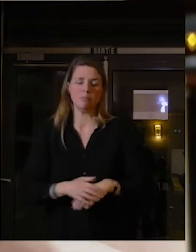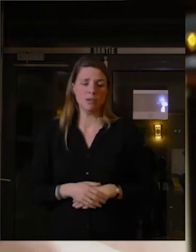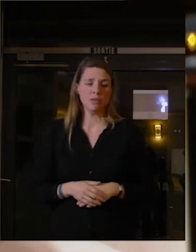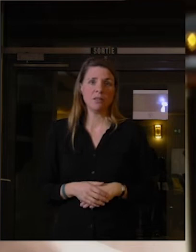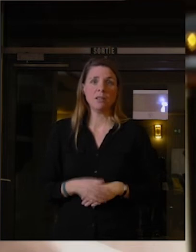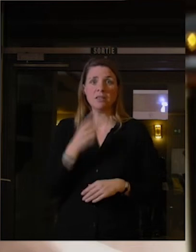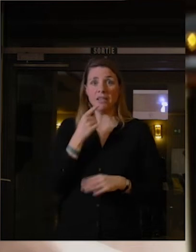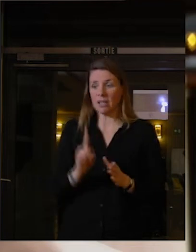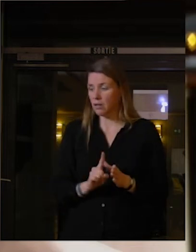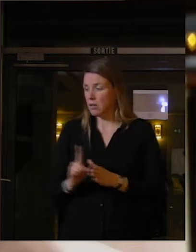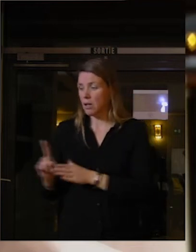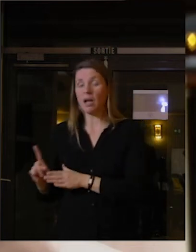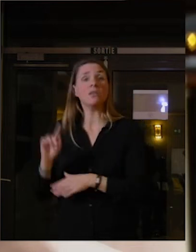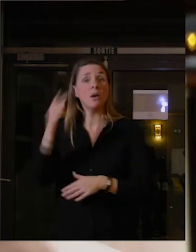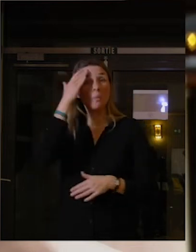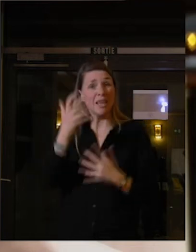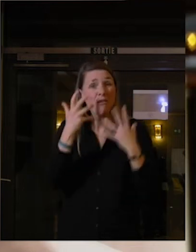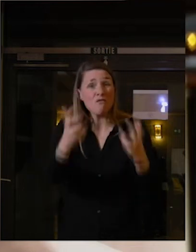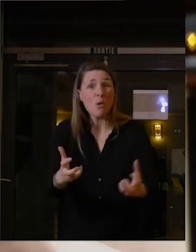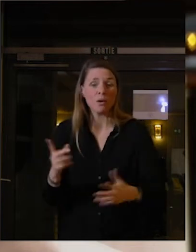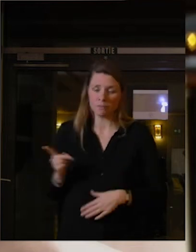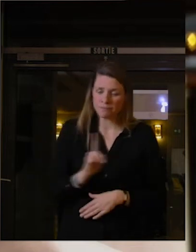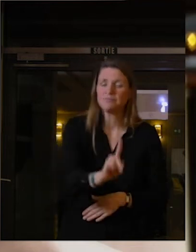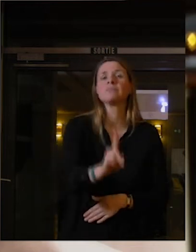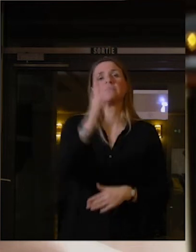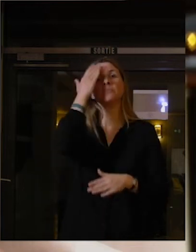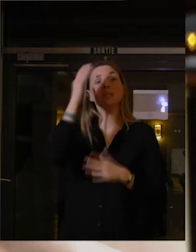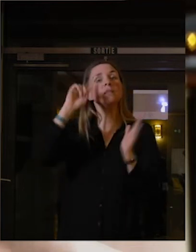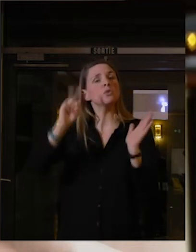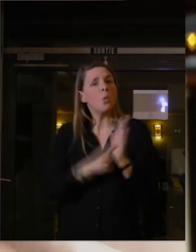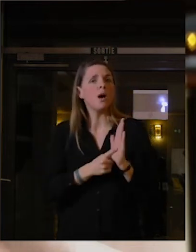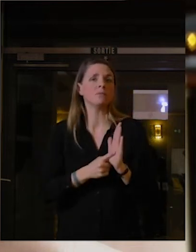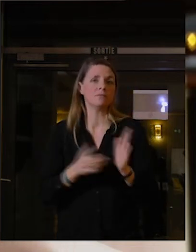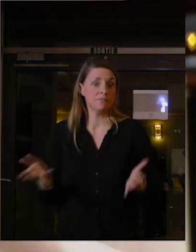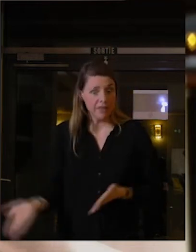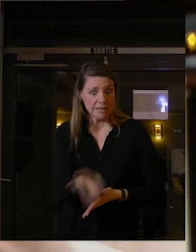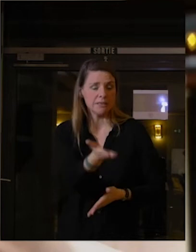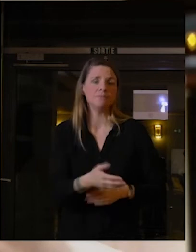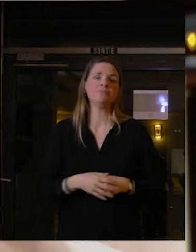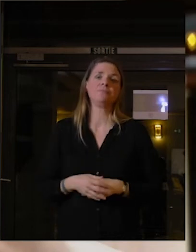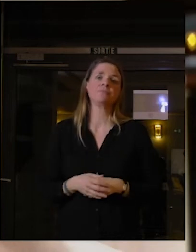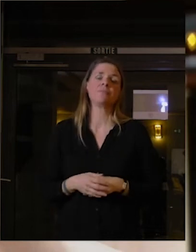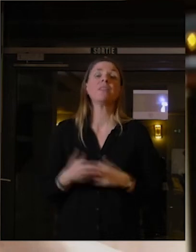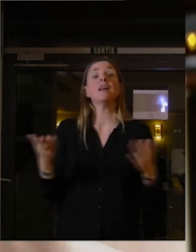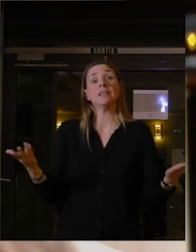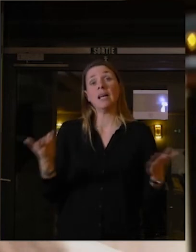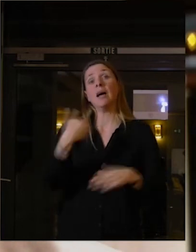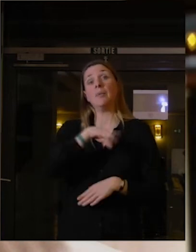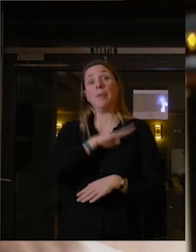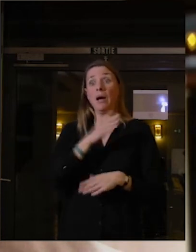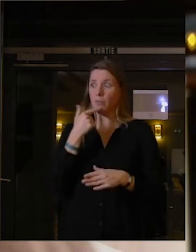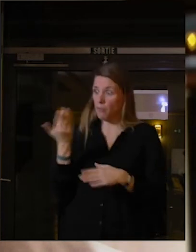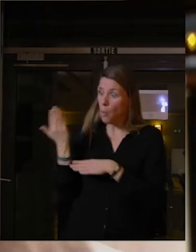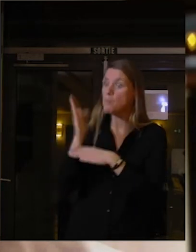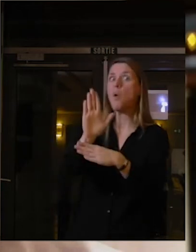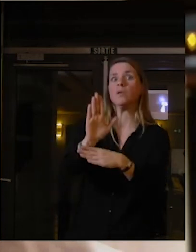rester sur le côté, si tu as envie, tu peux, puis si tu n'y arrives pas, c'est pas grave, mais tu peux, tu as le droit, vas-y. Et ça, ça passe donc par leur visibilité. Donc